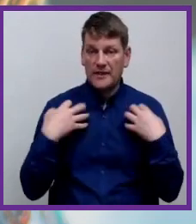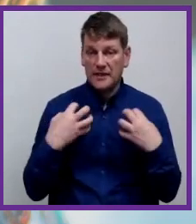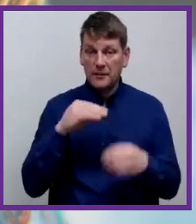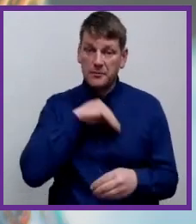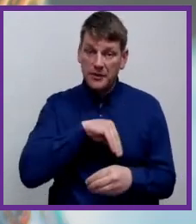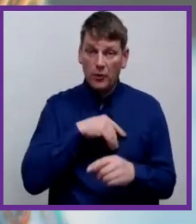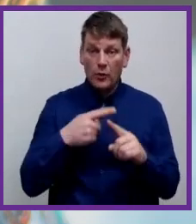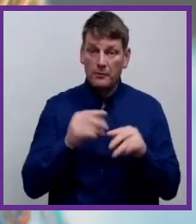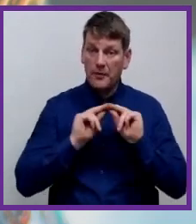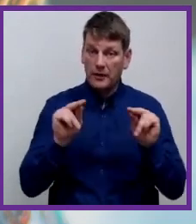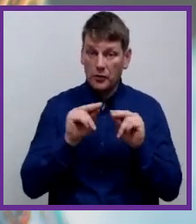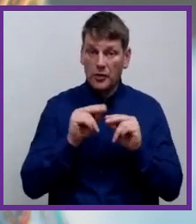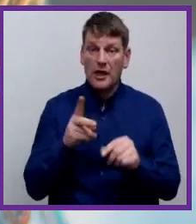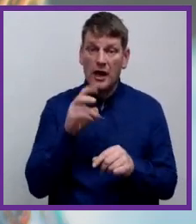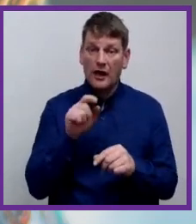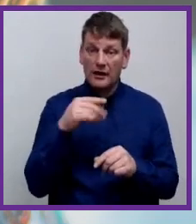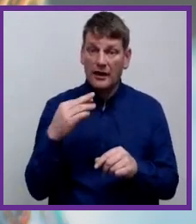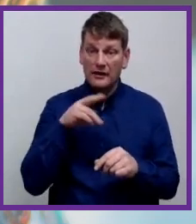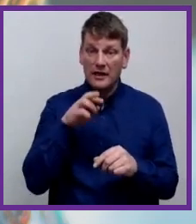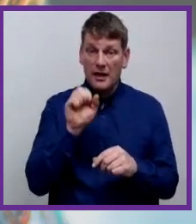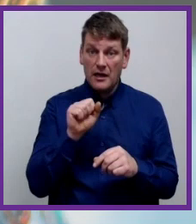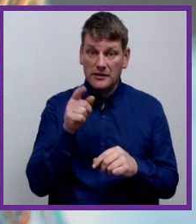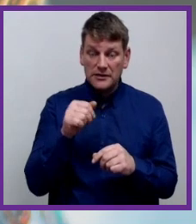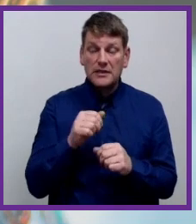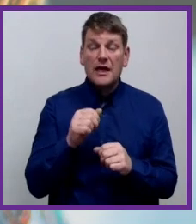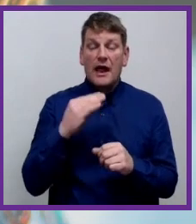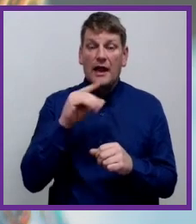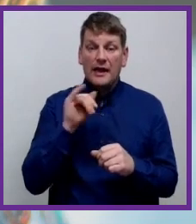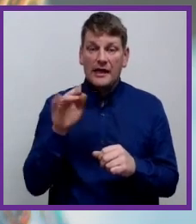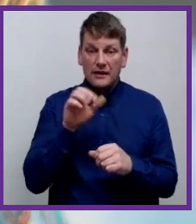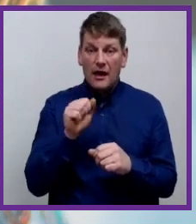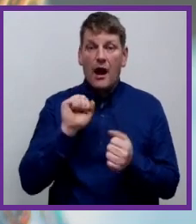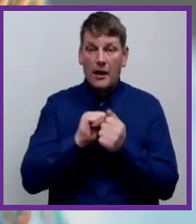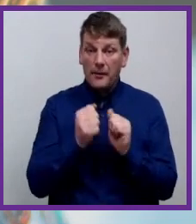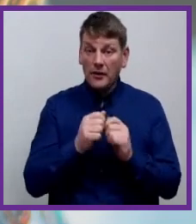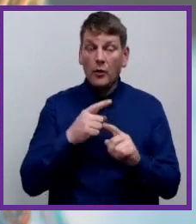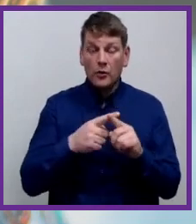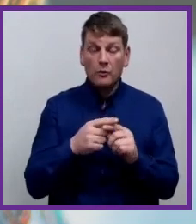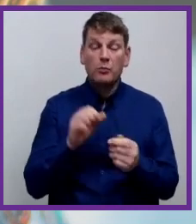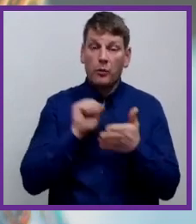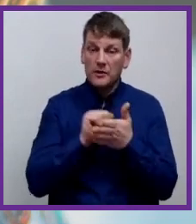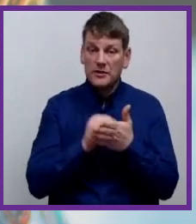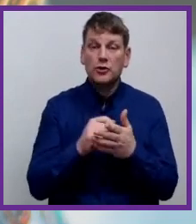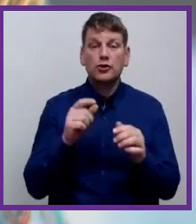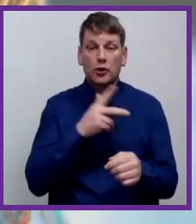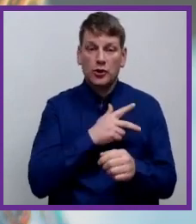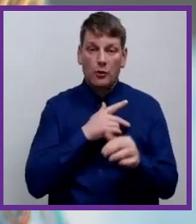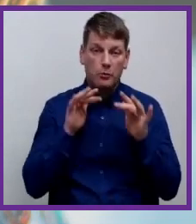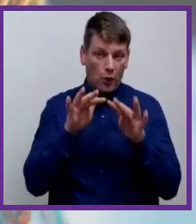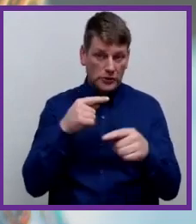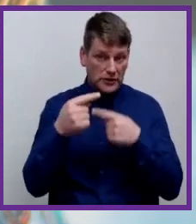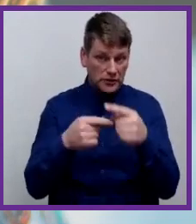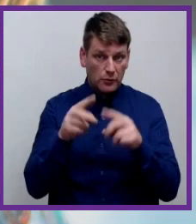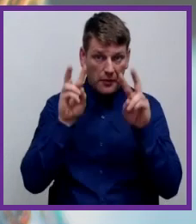un pedagoģijas katedras docētāja Elīna Akmane, un publicists, sociālo procesu pētnieks Māris Zanders.